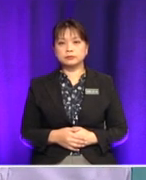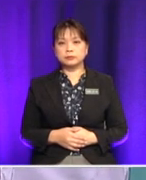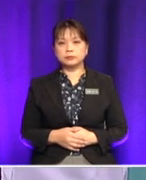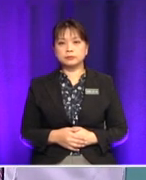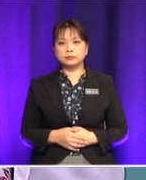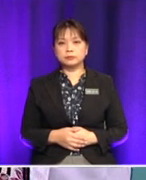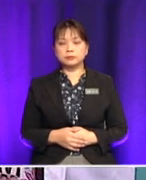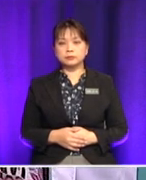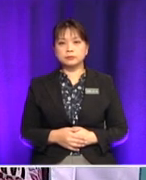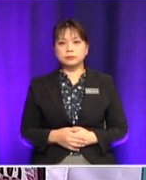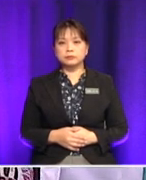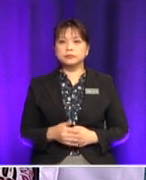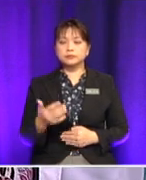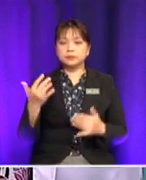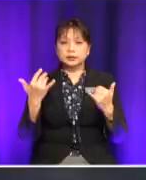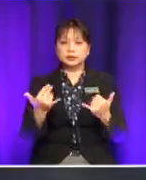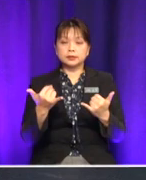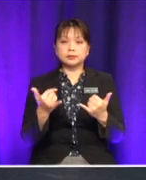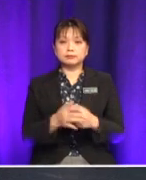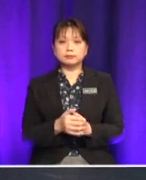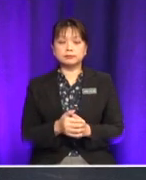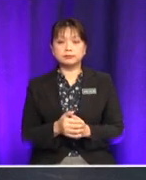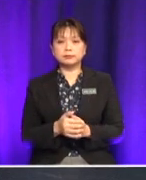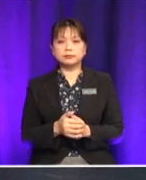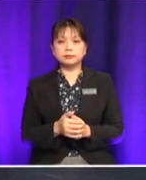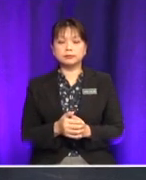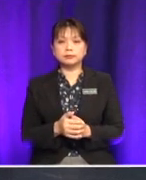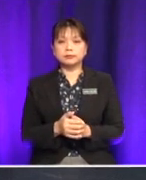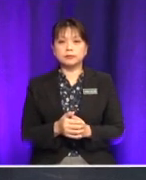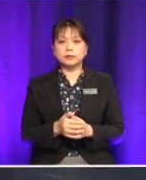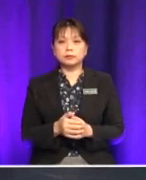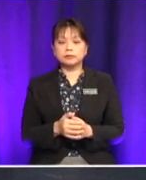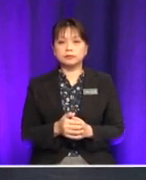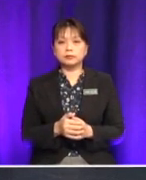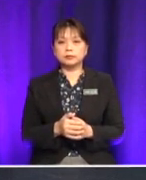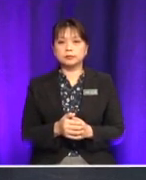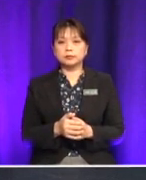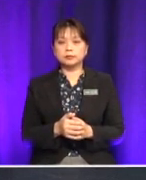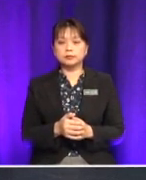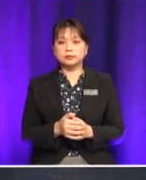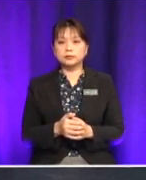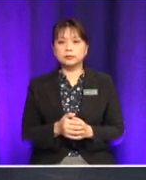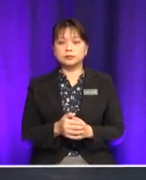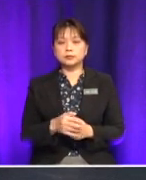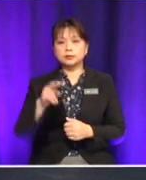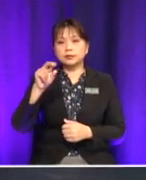Nano juga menunjukkan size zarahnya sangat kecil